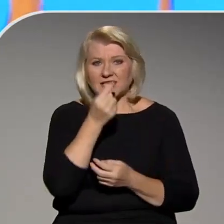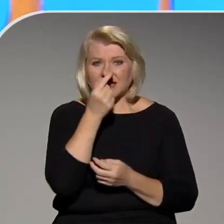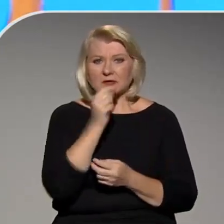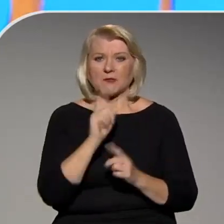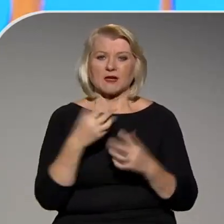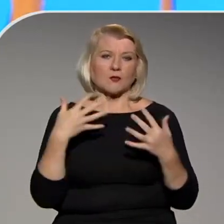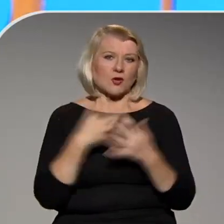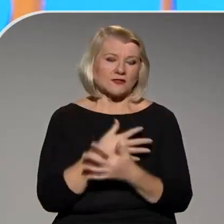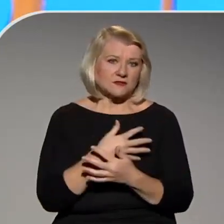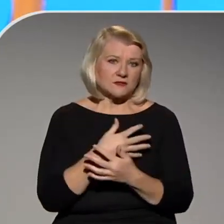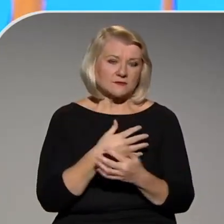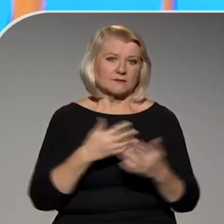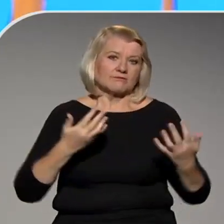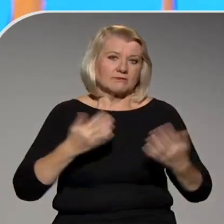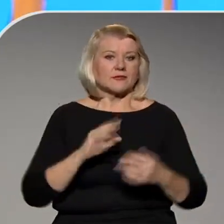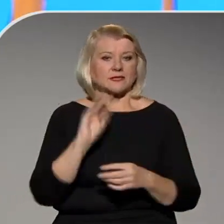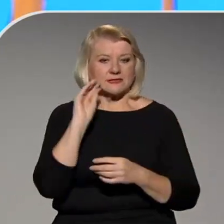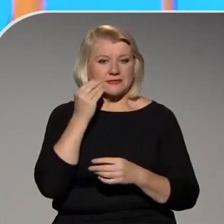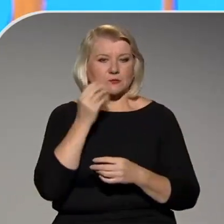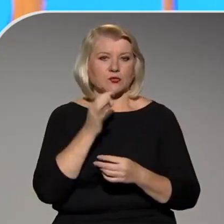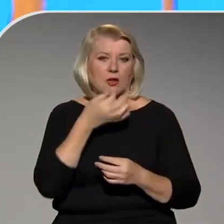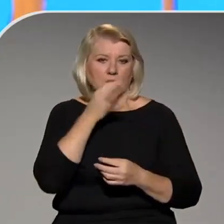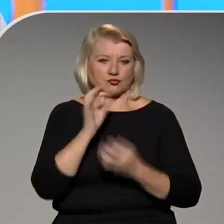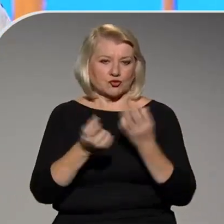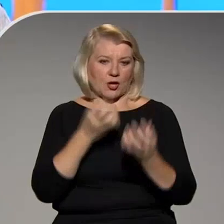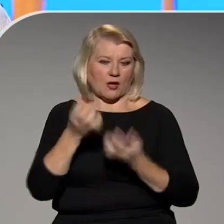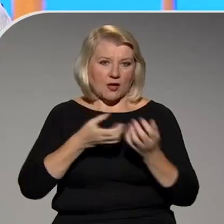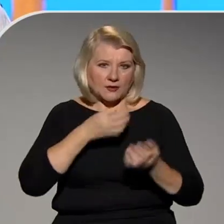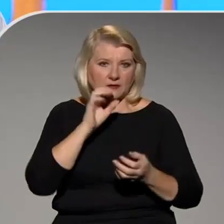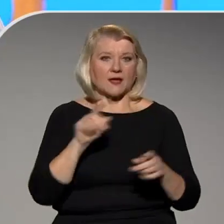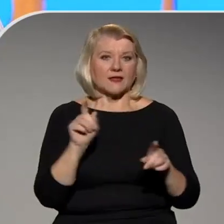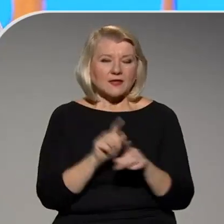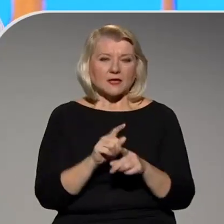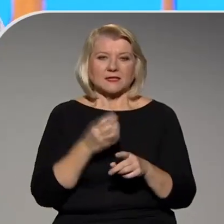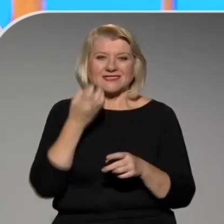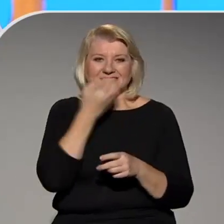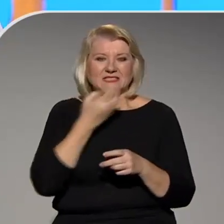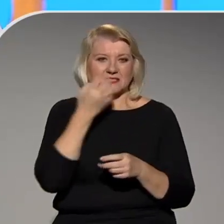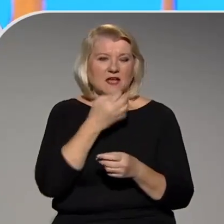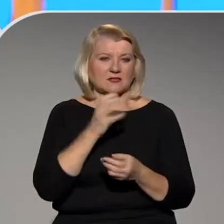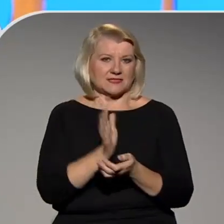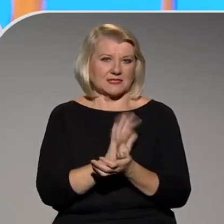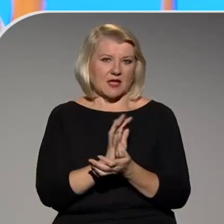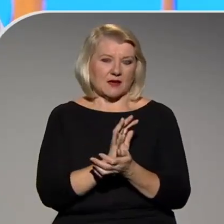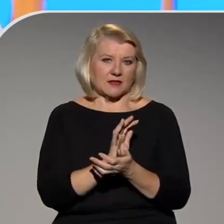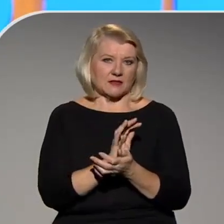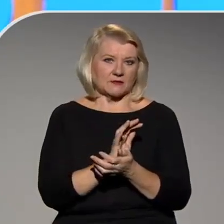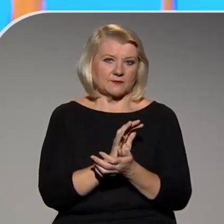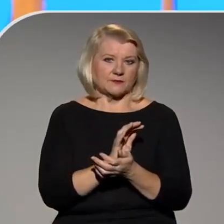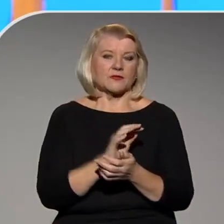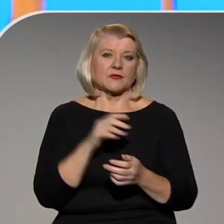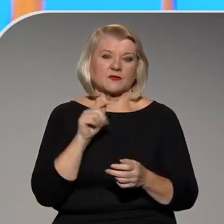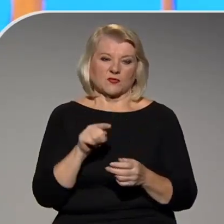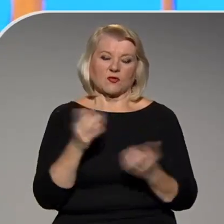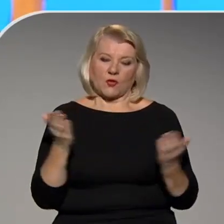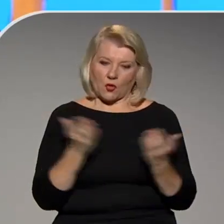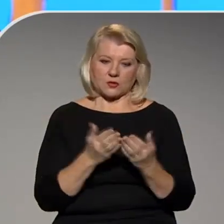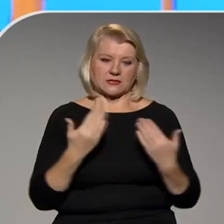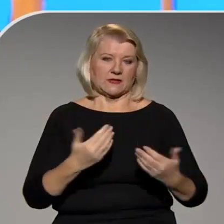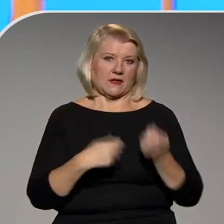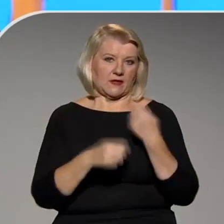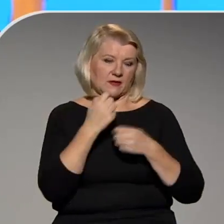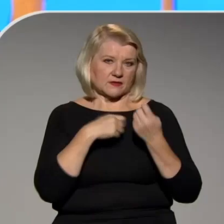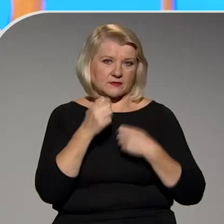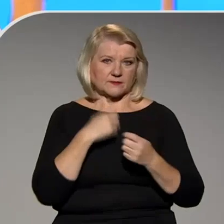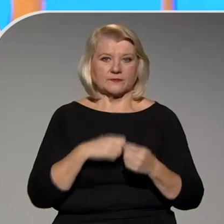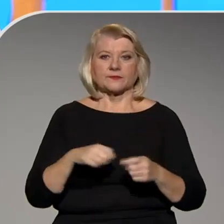tak klasický cibulový čaj. No a samozřejmě kysané zelí, což je taky teď v sezóně. A myslím si,